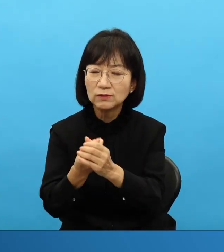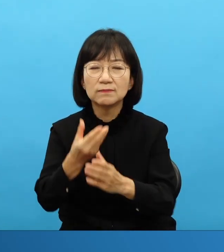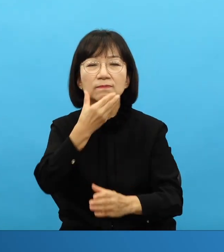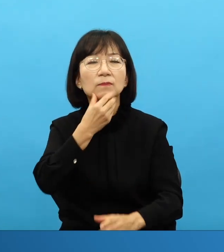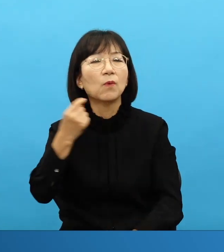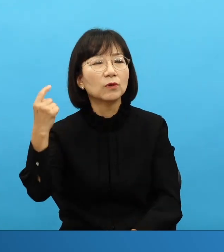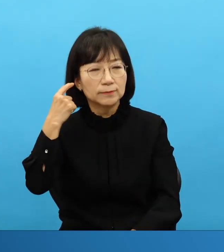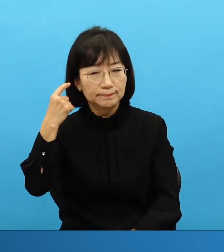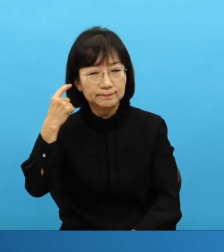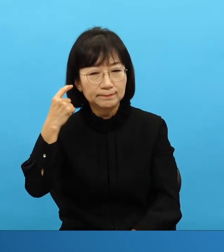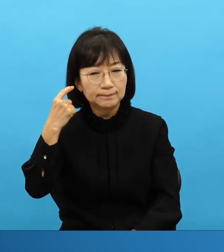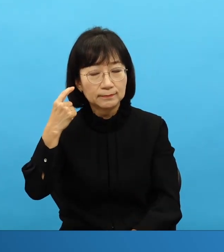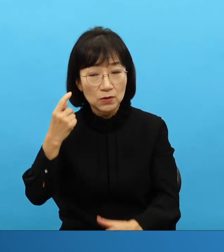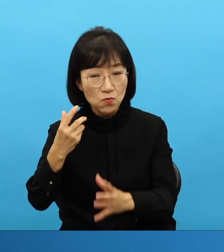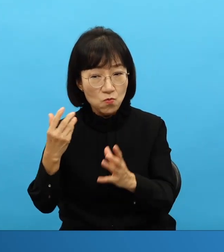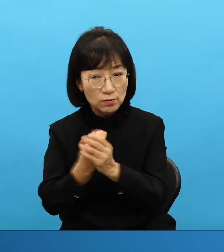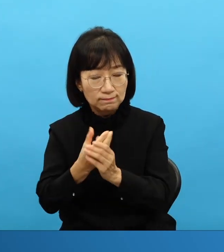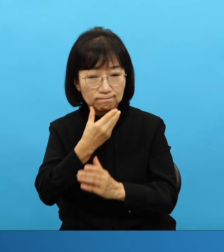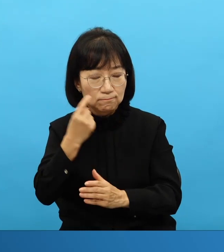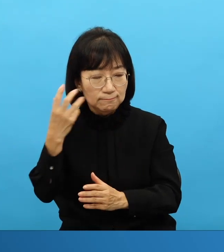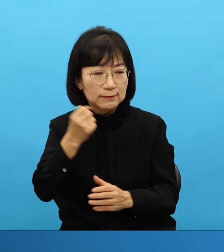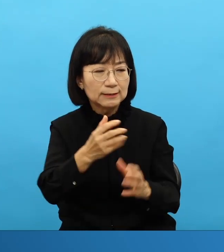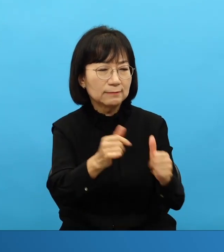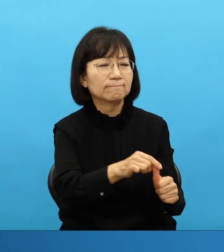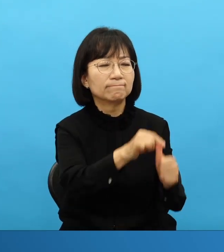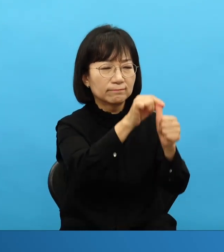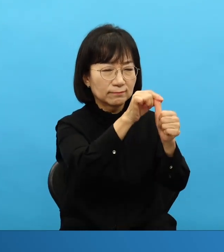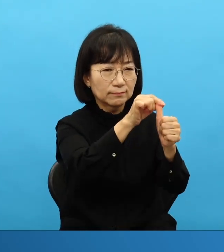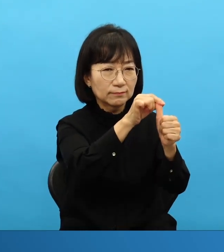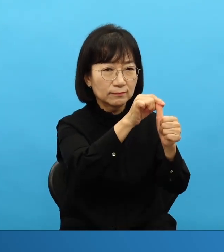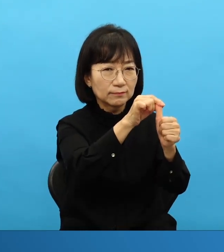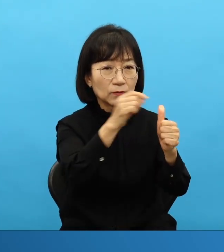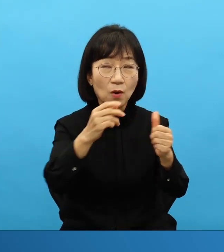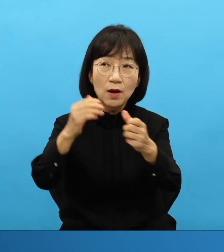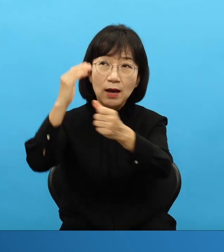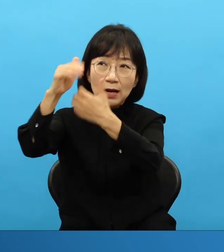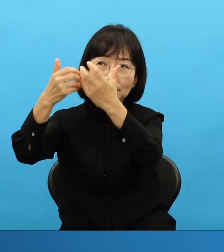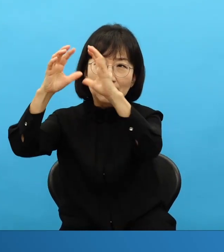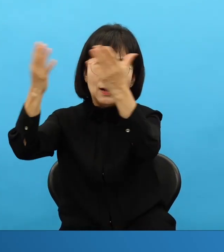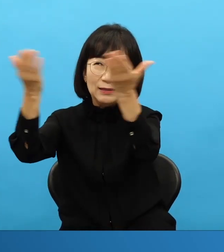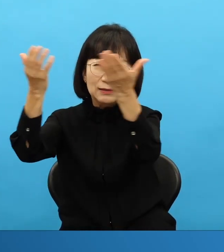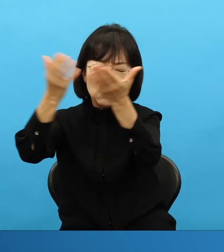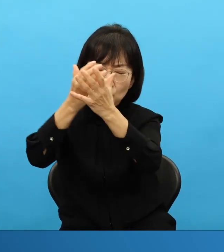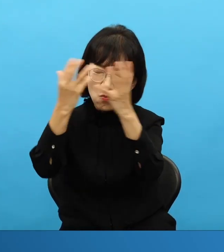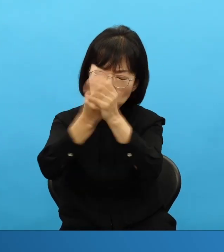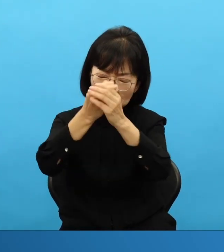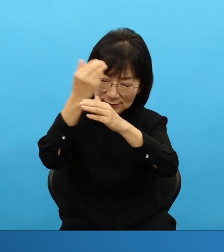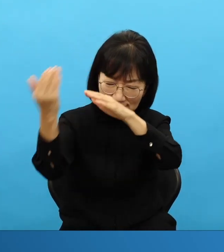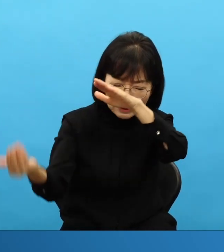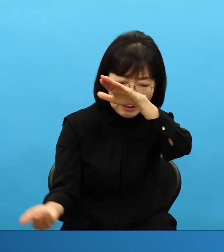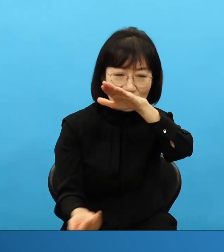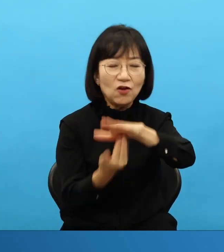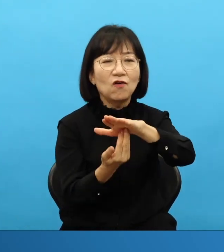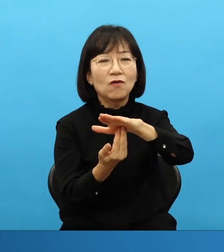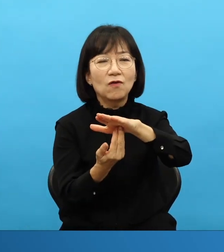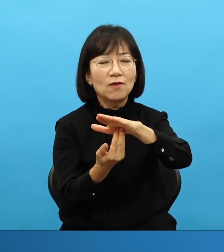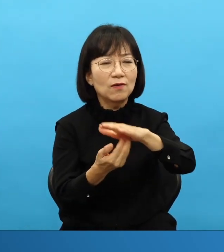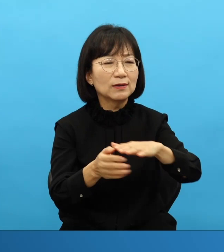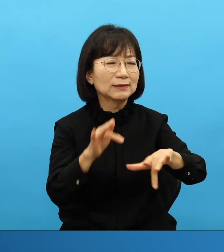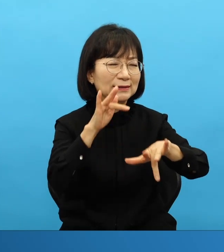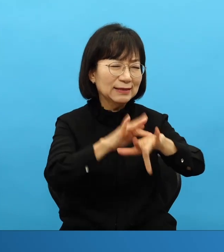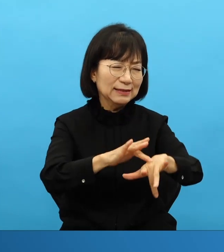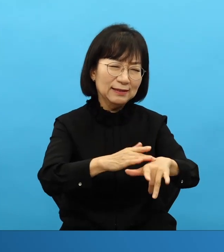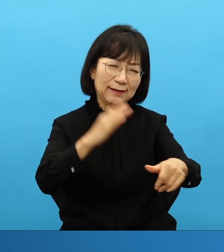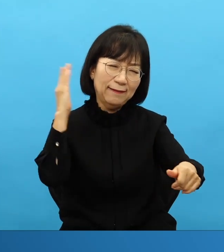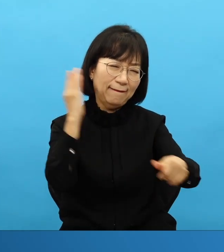别人， 하나님의 일을 하나님의 나라의 일을 완성하고 사단을 박살내는 是完成